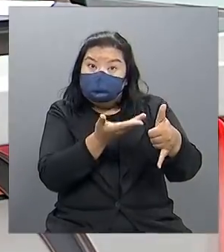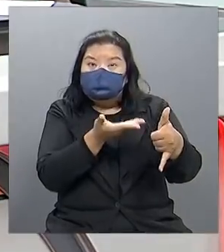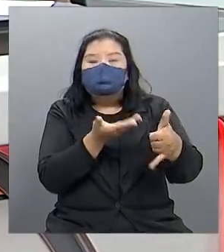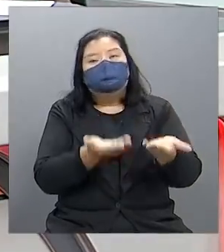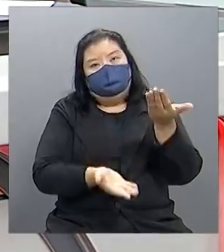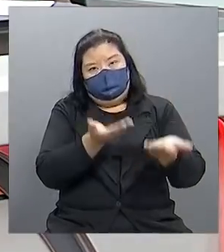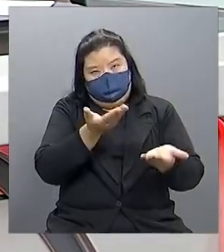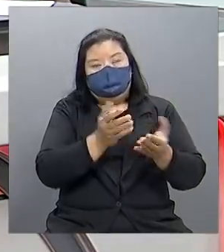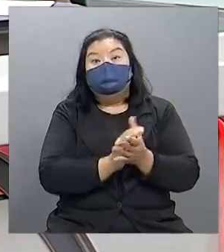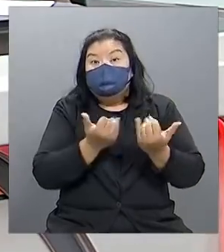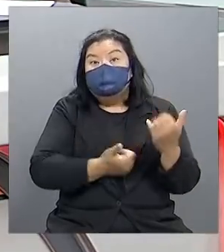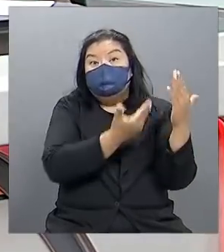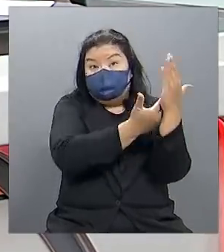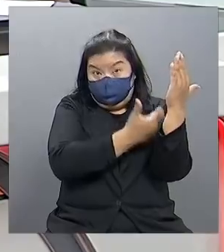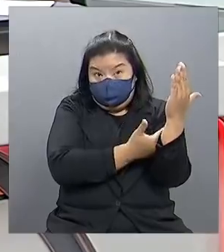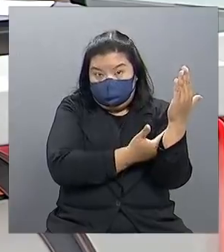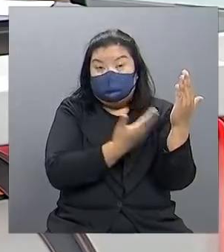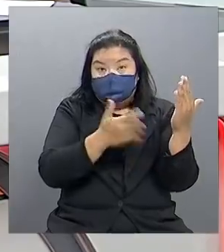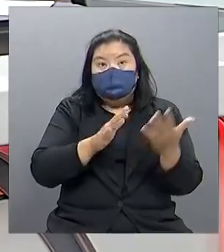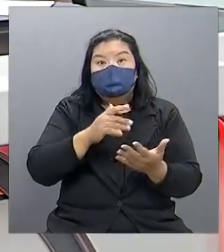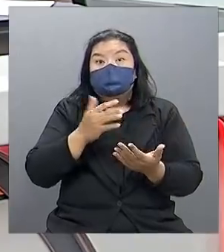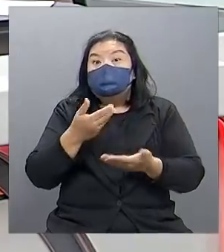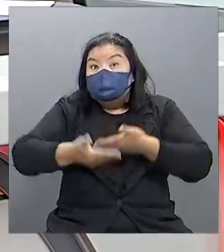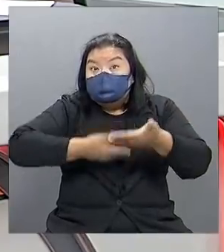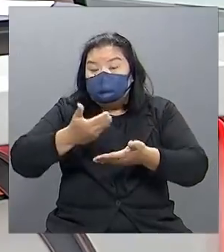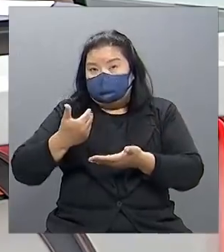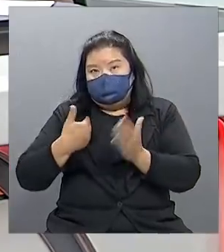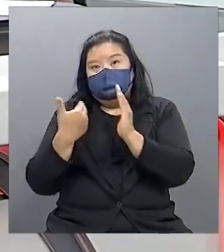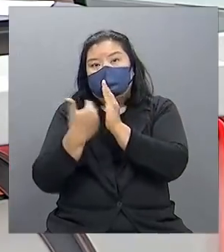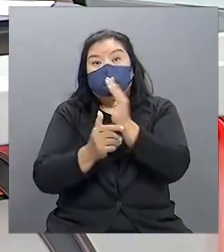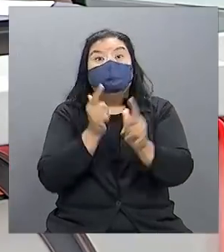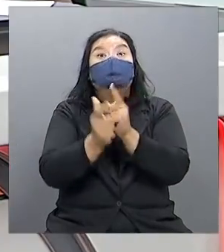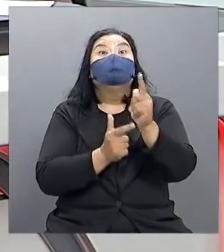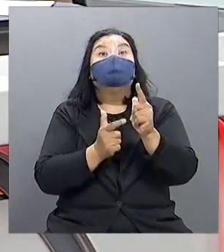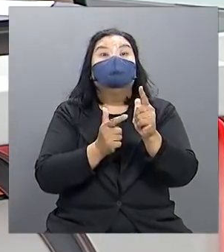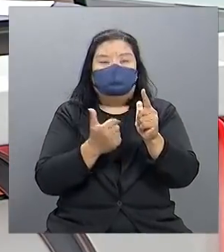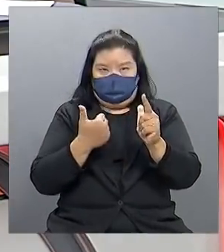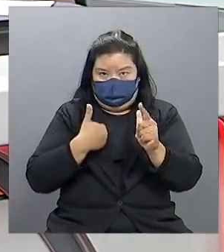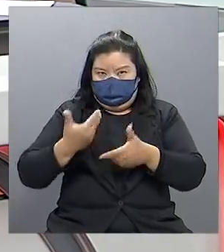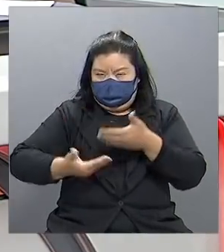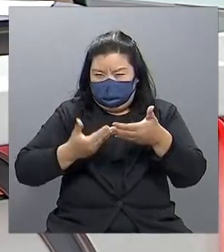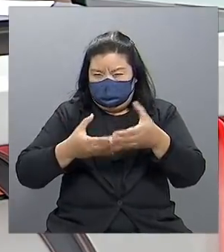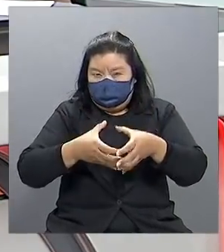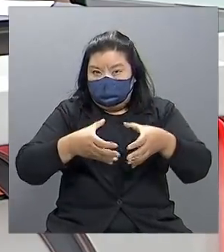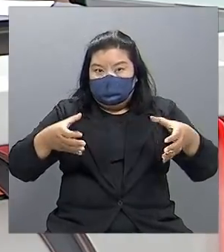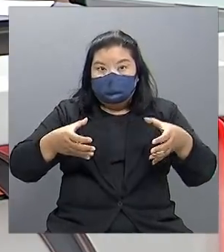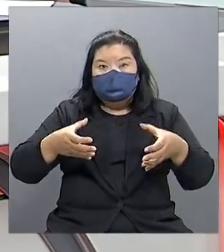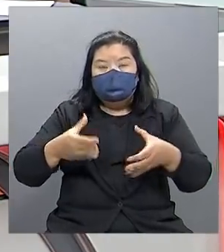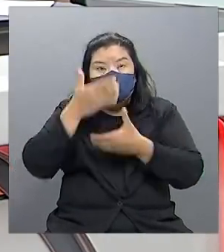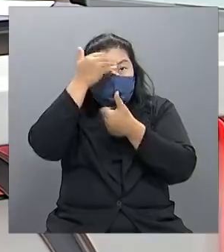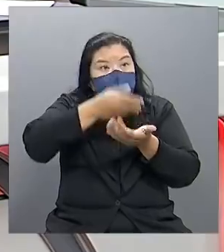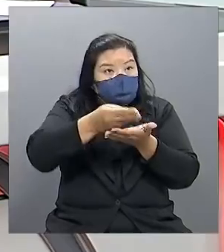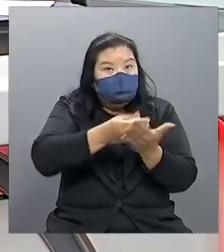สลากพอไปดูที่จังหวัดเลยซึ่งมีตลาดนัดวังสะพุงเป็นตลาดใหญ่ที่สุดสำหรับผู้ค้ารายย่อยที่รัฐบาลให้การรับร